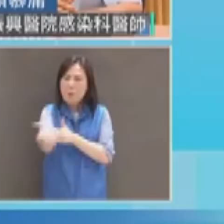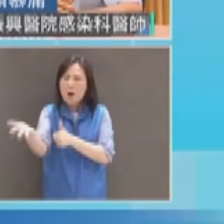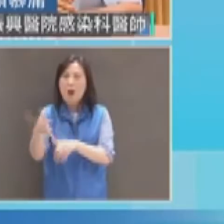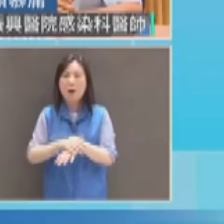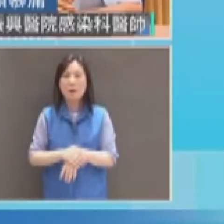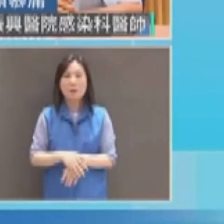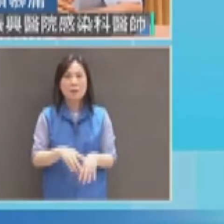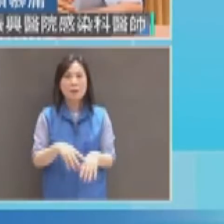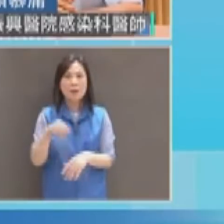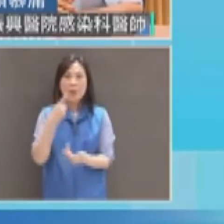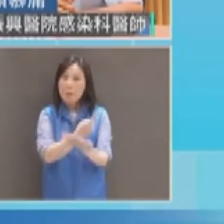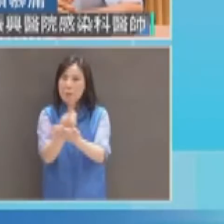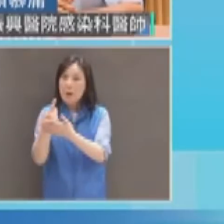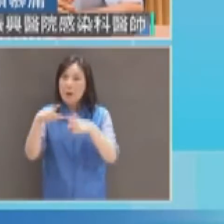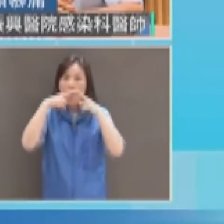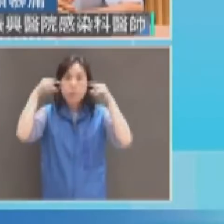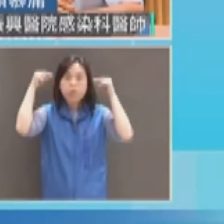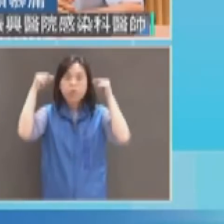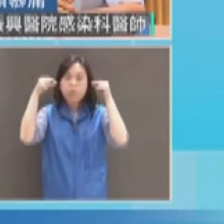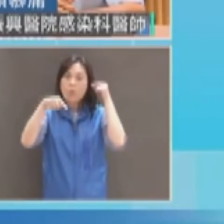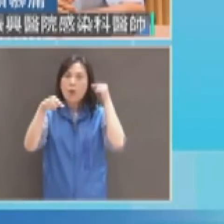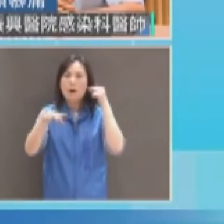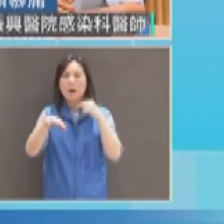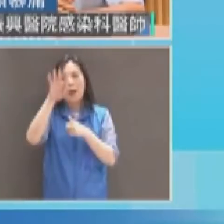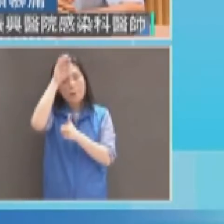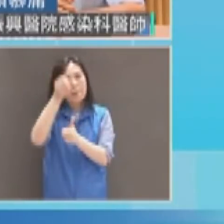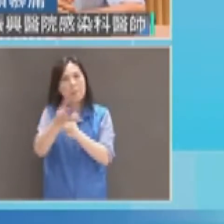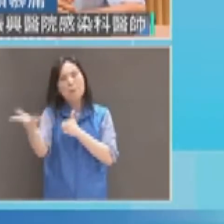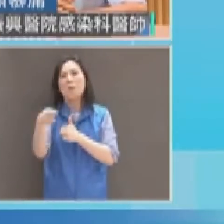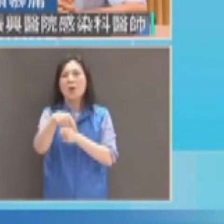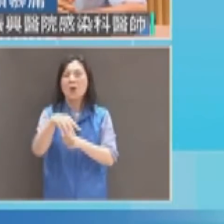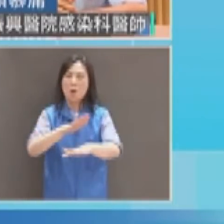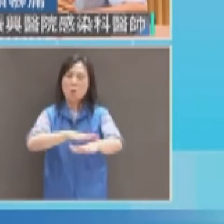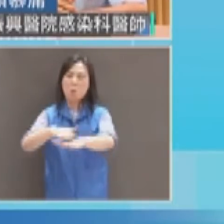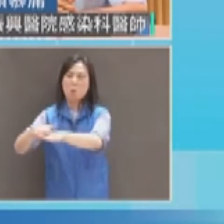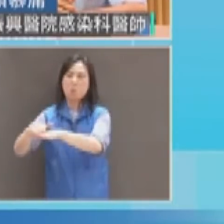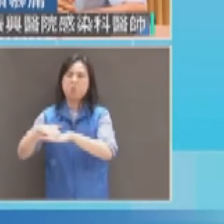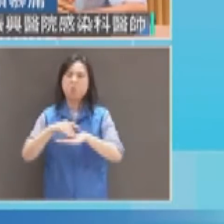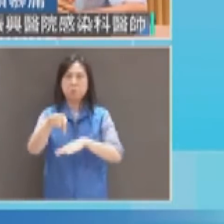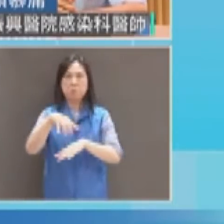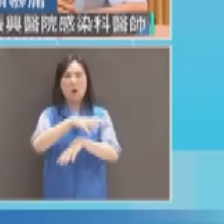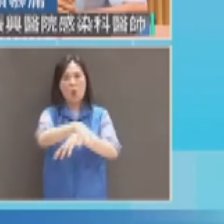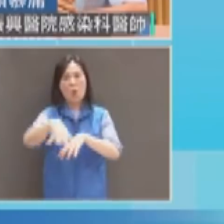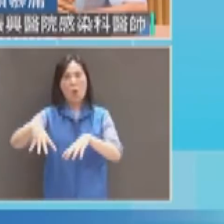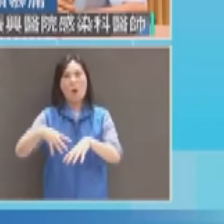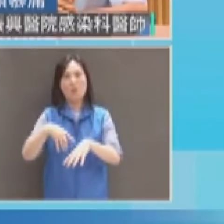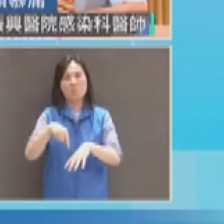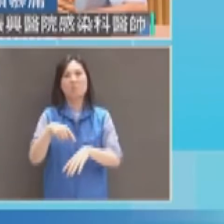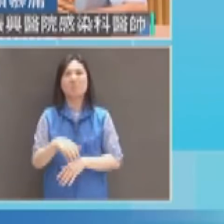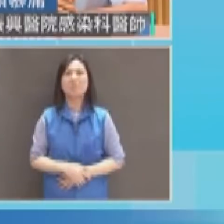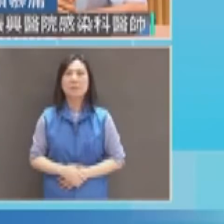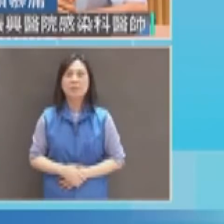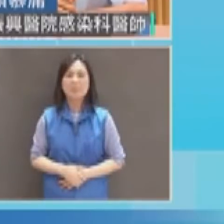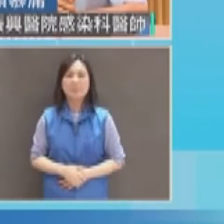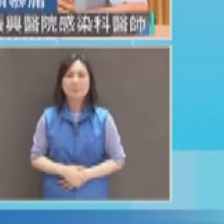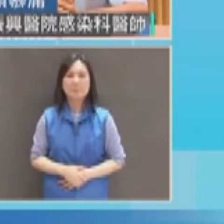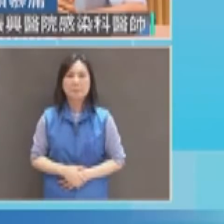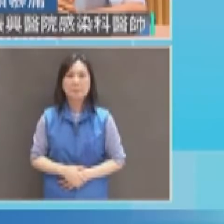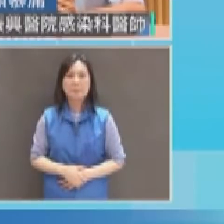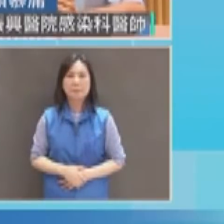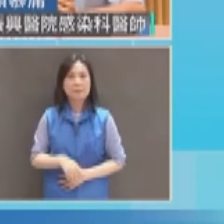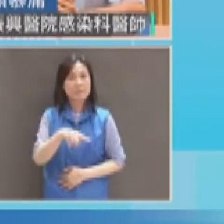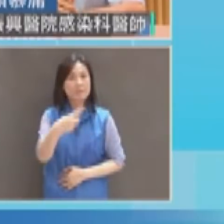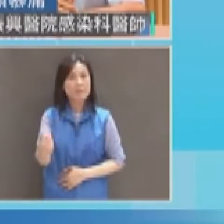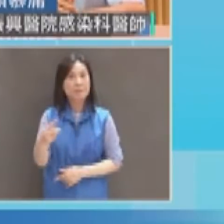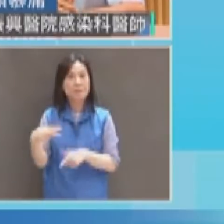起口罩的时候，在疾病传播末期占了很重要的角色。那我们叫它环境媒介。下一张。所以我们接